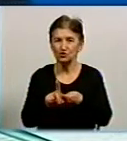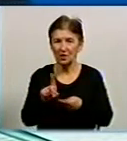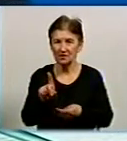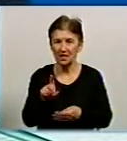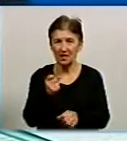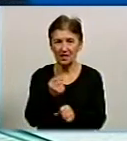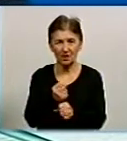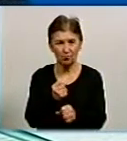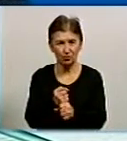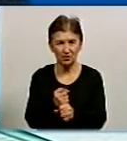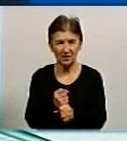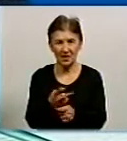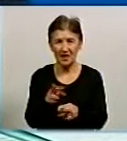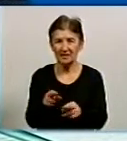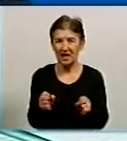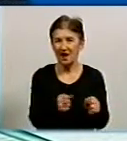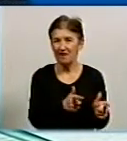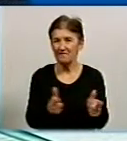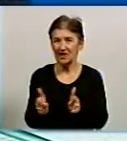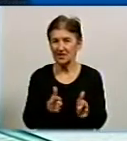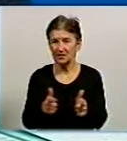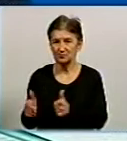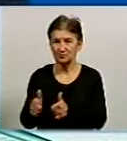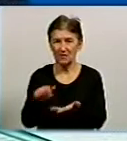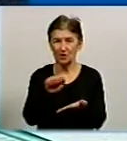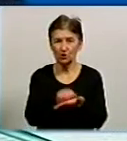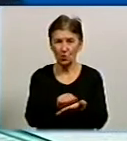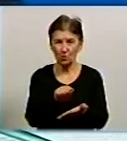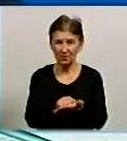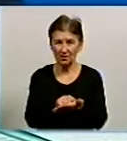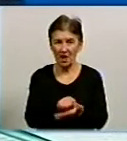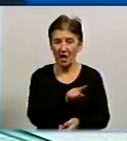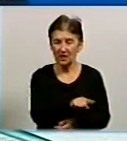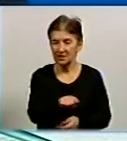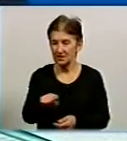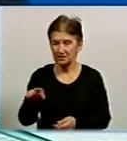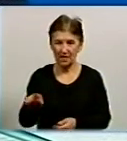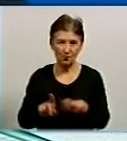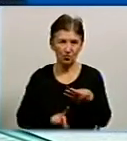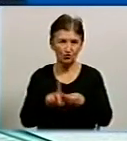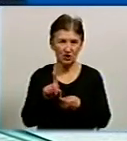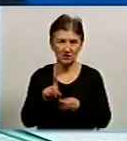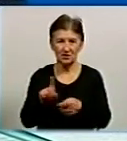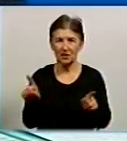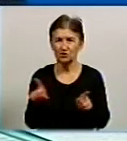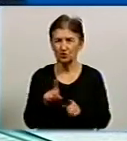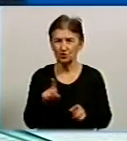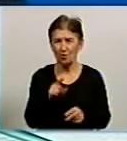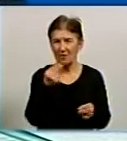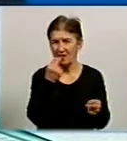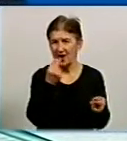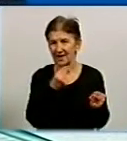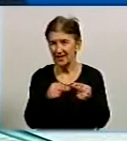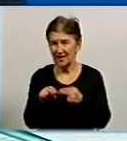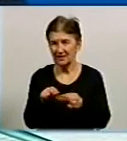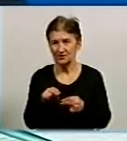почата робота над виготовленням проєктно-кошторисної документації, а в це вже початок. Насправді, для того, щоб якісно і повноцінно